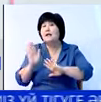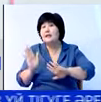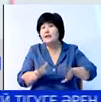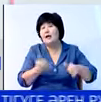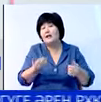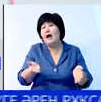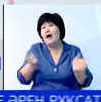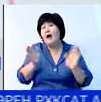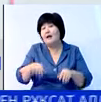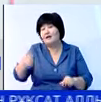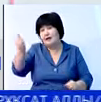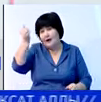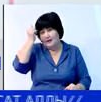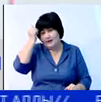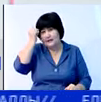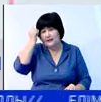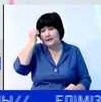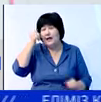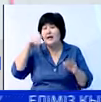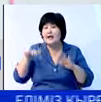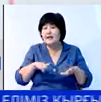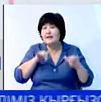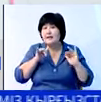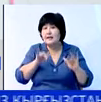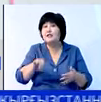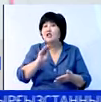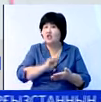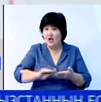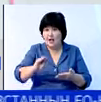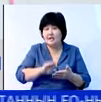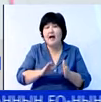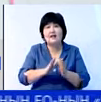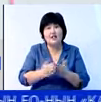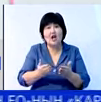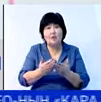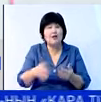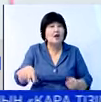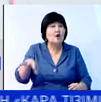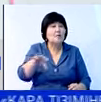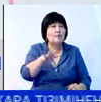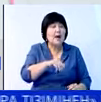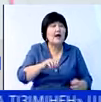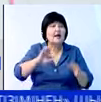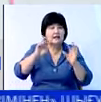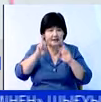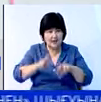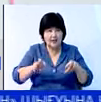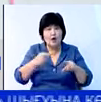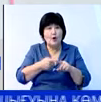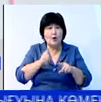енді қалдырған ізін, істеген ісін, жазған кітаптарын бәрін зерттеп,